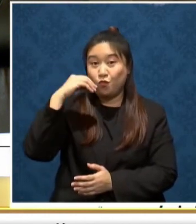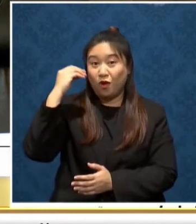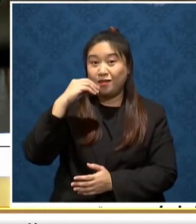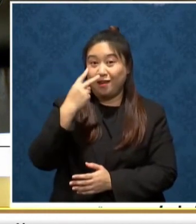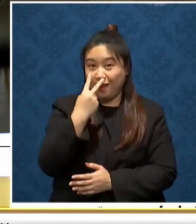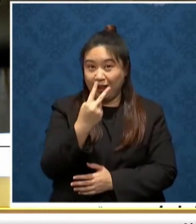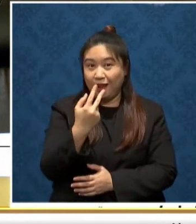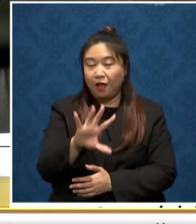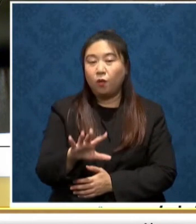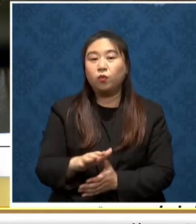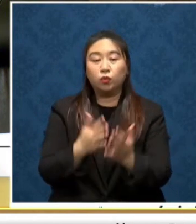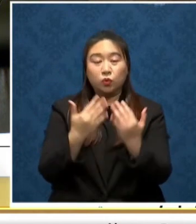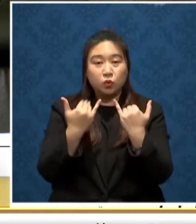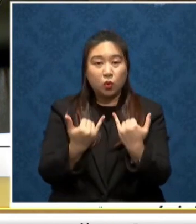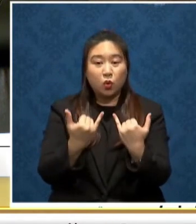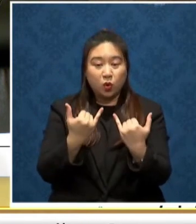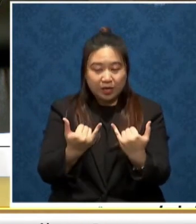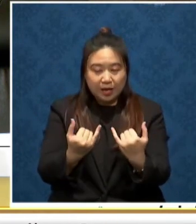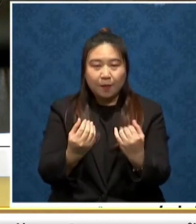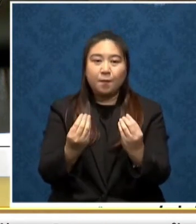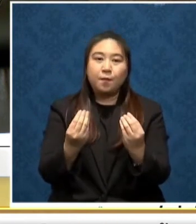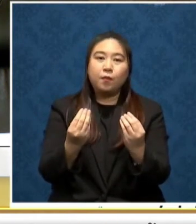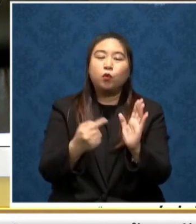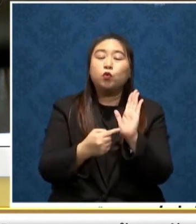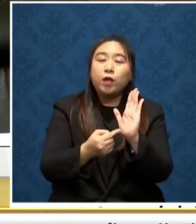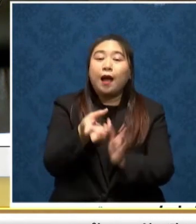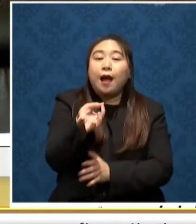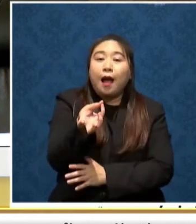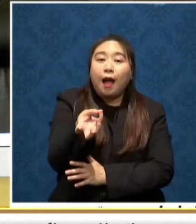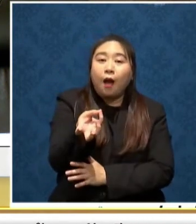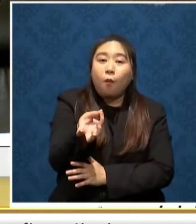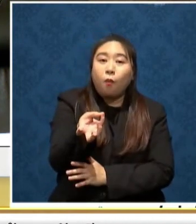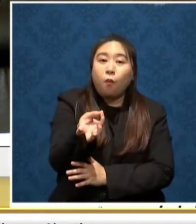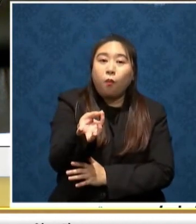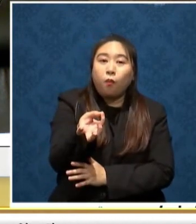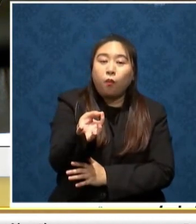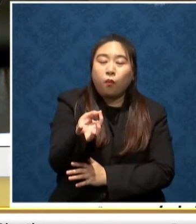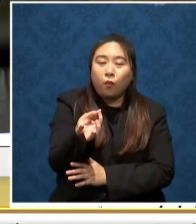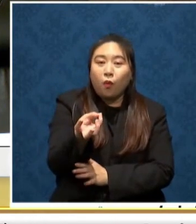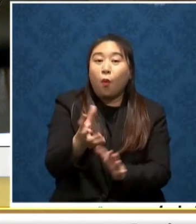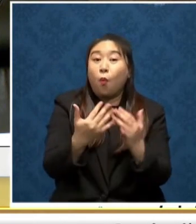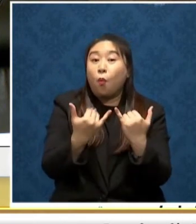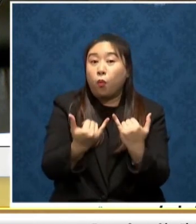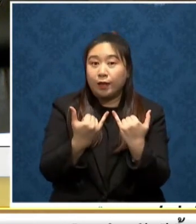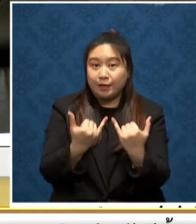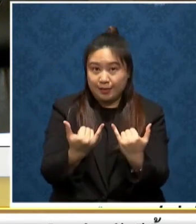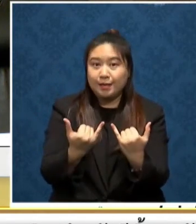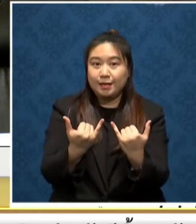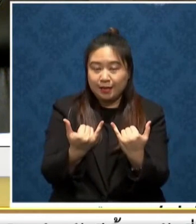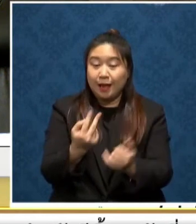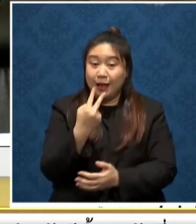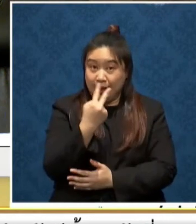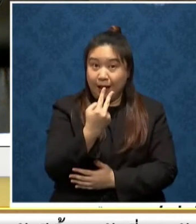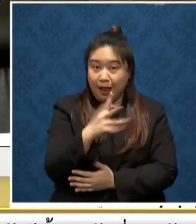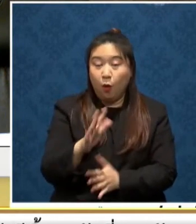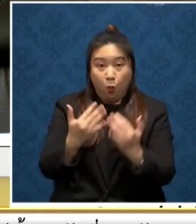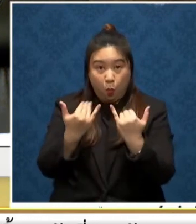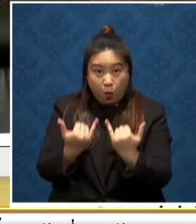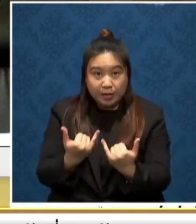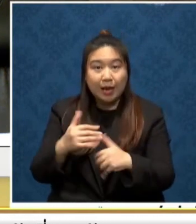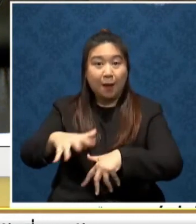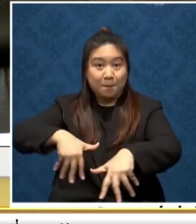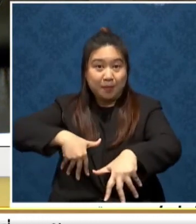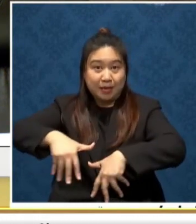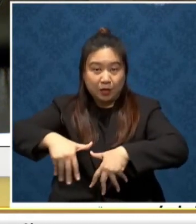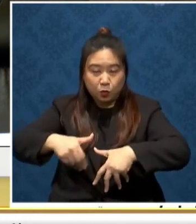าเอาพืชผลทางการเกษตรยกตัวอย่างเรื่องข้าวนะครับวันนี้พิสูจน์ได้เห็นนะครับว่ากลไกตลาดวันนี้พี่น้องประชาชน